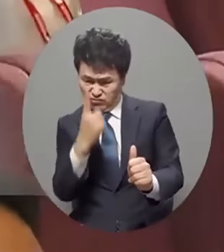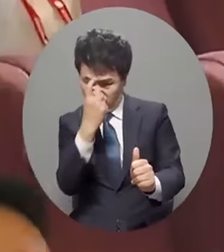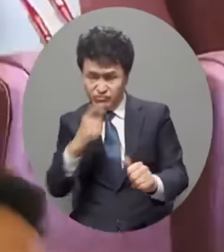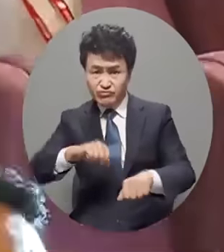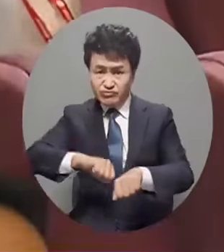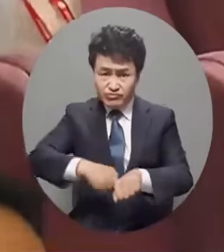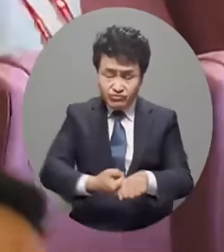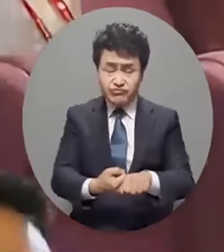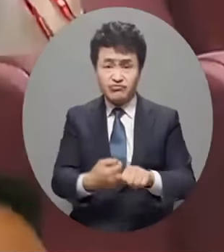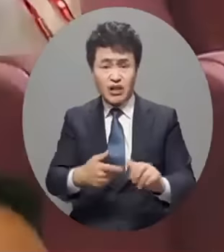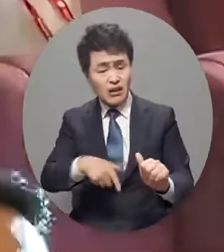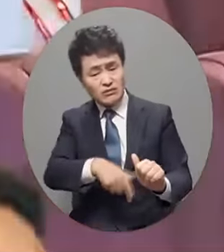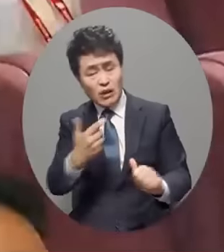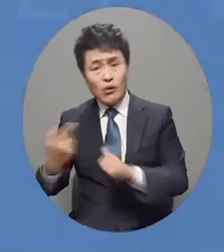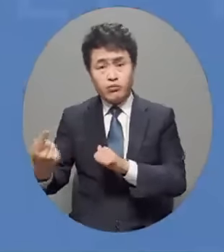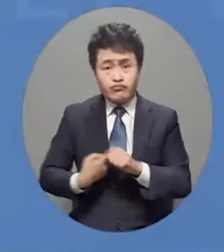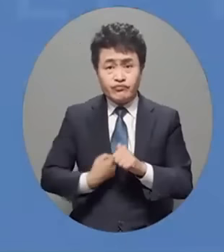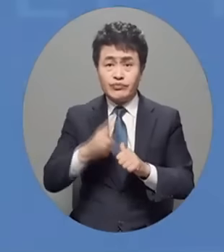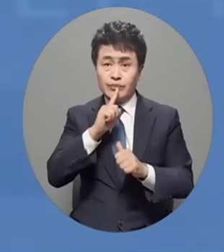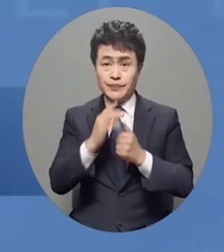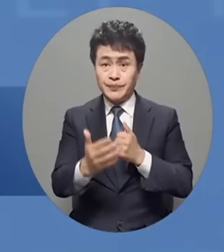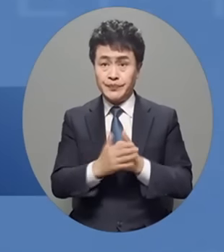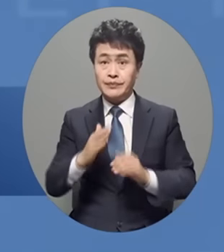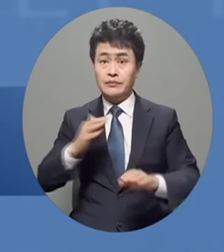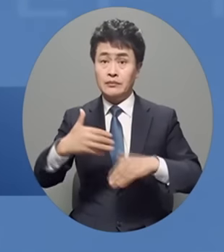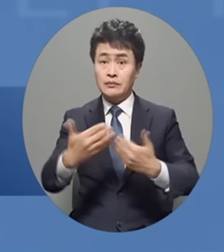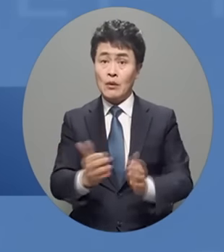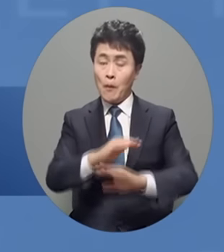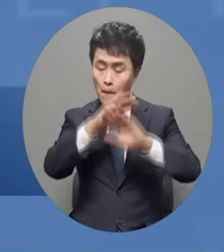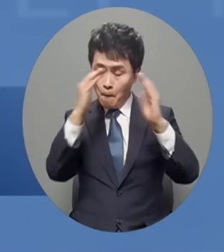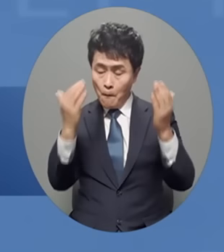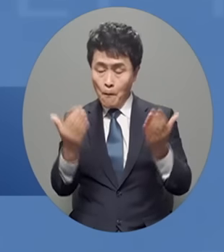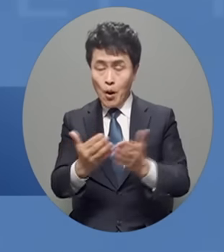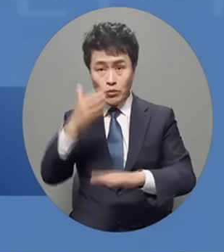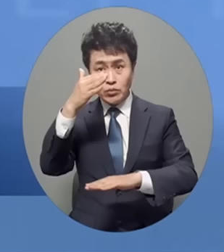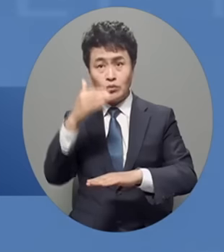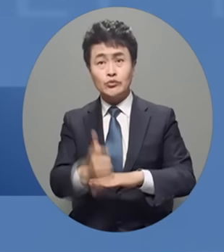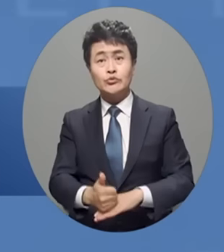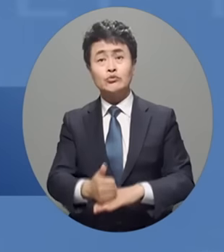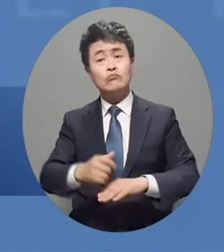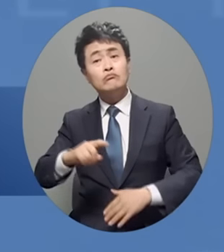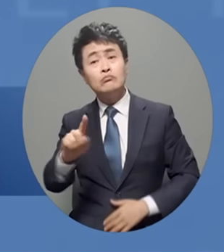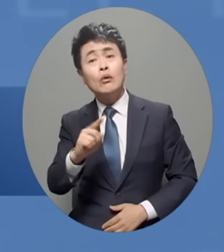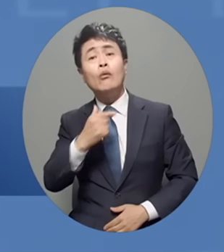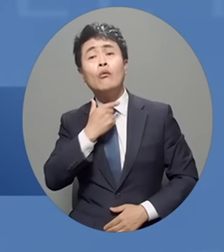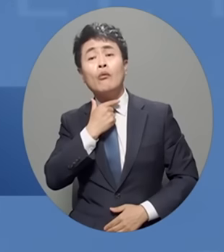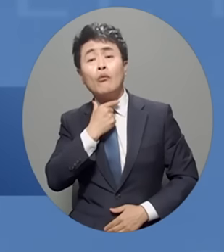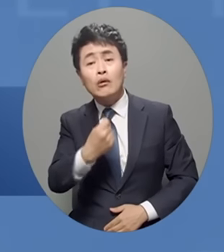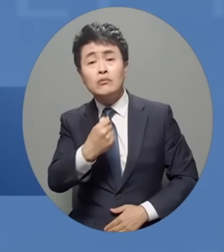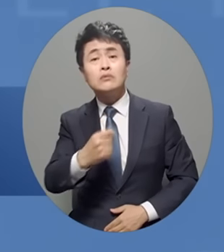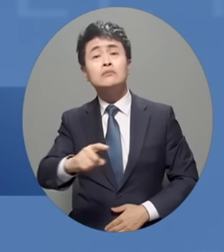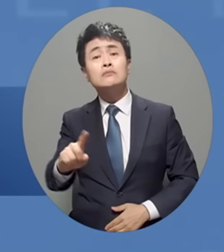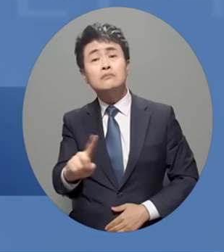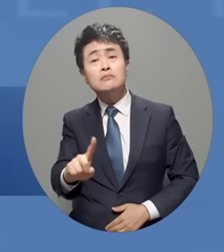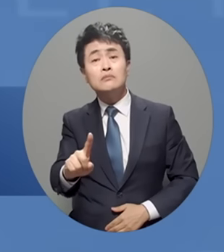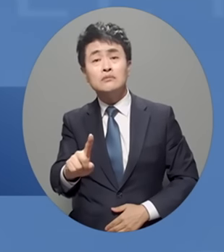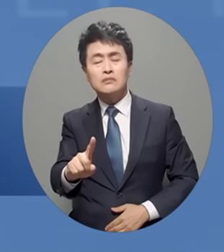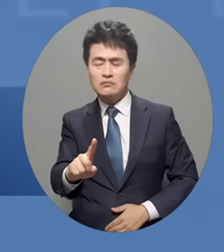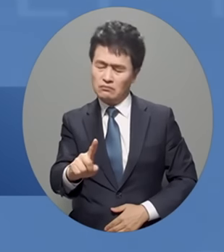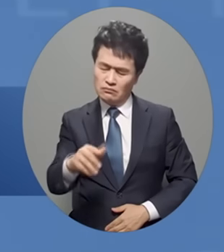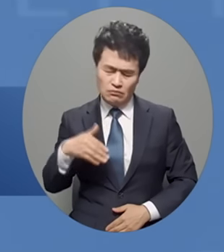탄핵 공세라고 맞섰습니다. 민주당의 모든 공세가 최종적으로 무엇을 향하고 있는지 모르는 국민은